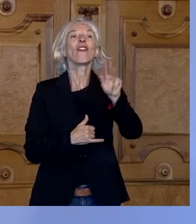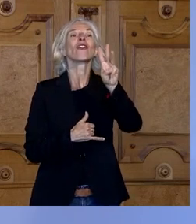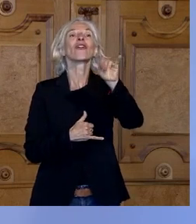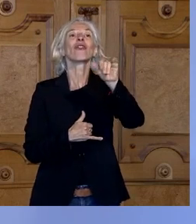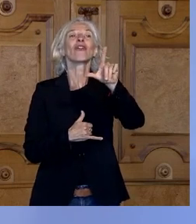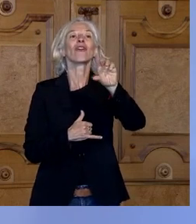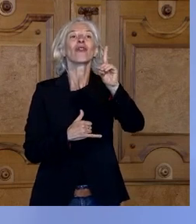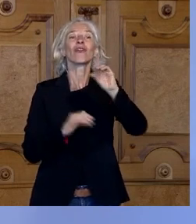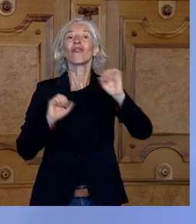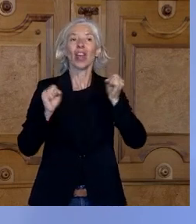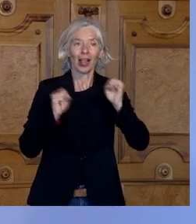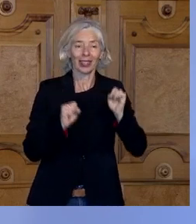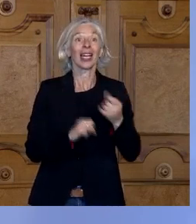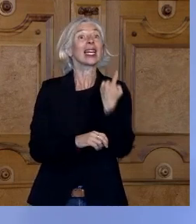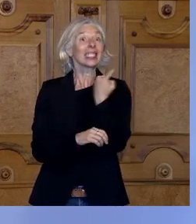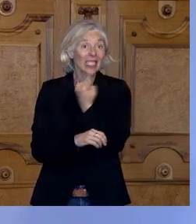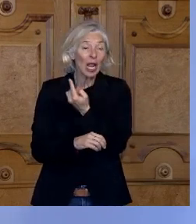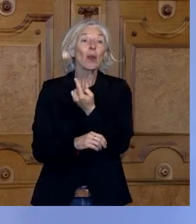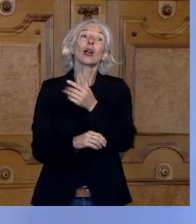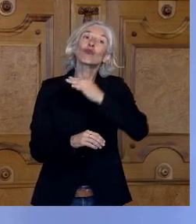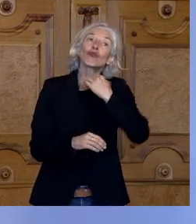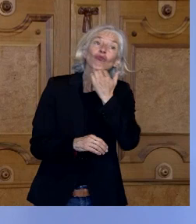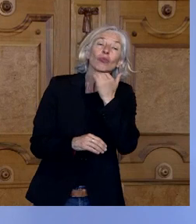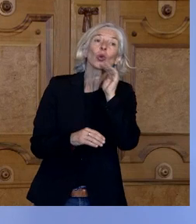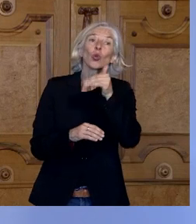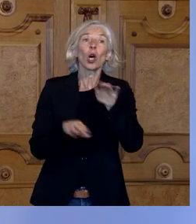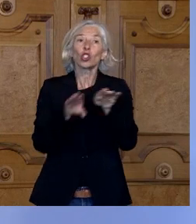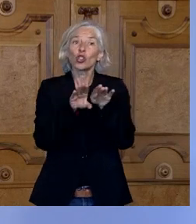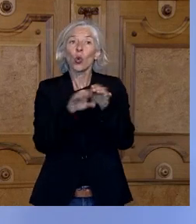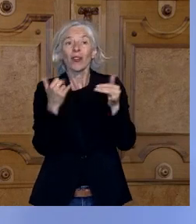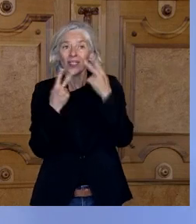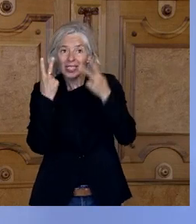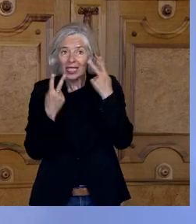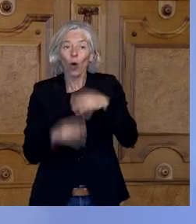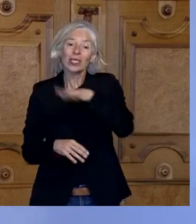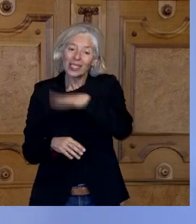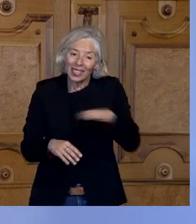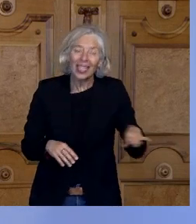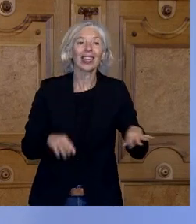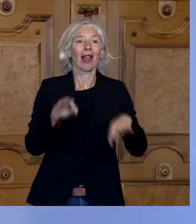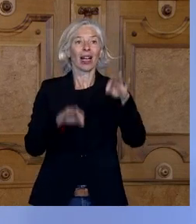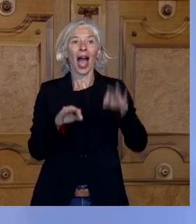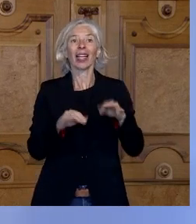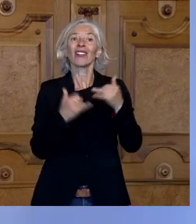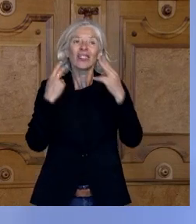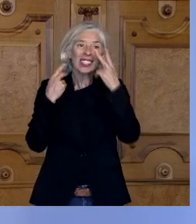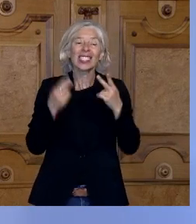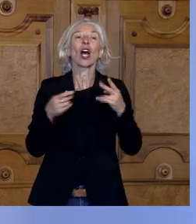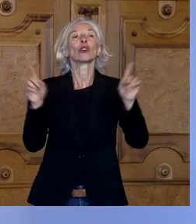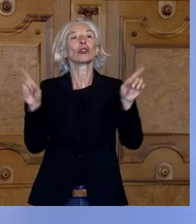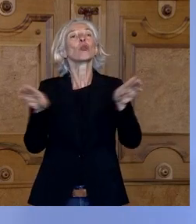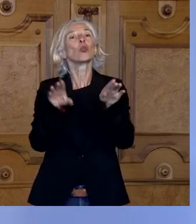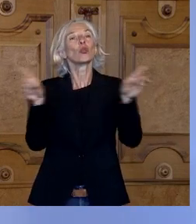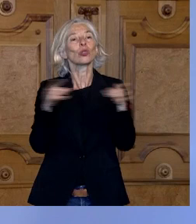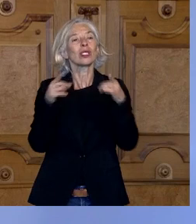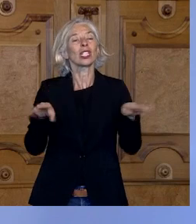Wiederaufnahme des Schulbetriebs, die Situation in den Kitas, aber auch, wie es eigentlich mit der Sing- und Musikschule aussieht. Frau Greger, die Leiterin